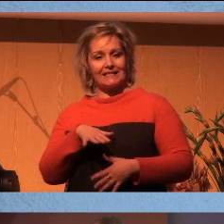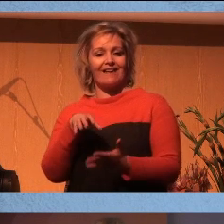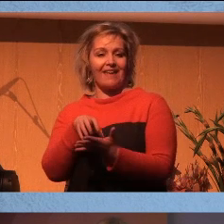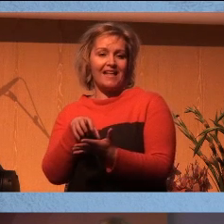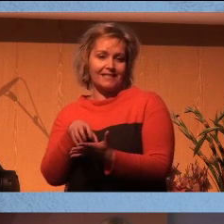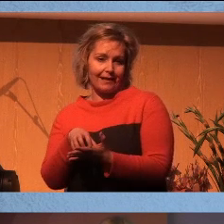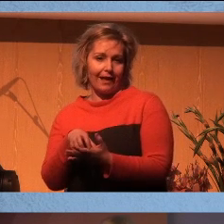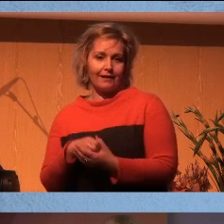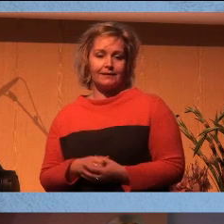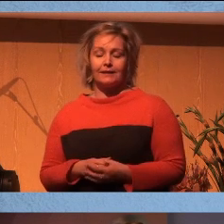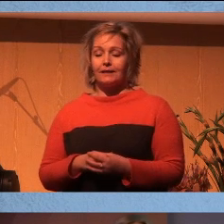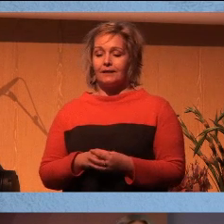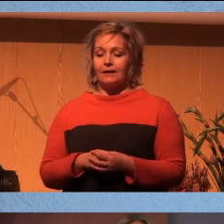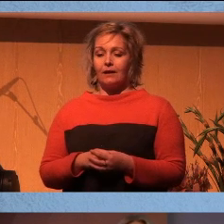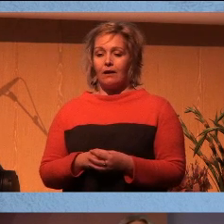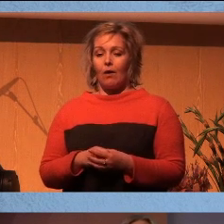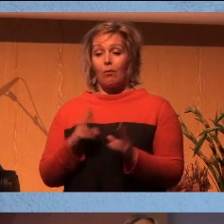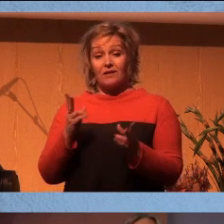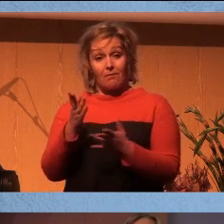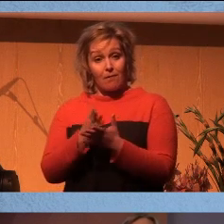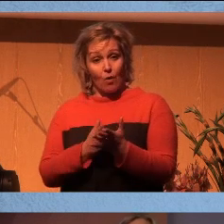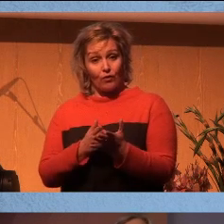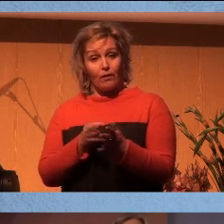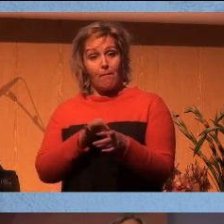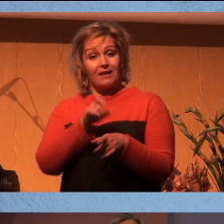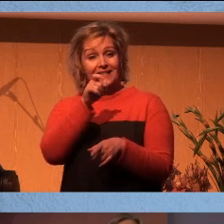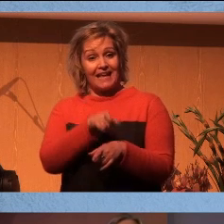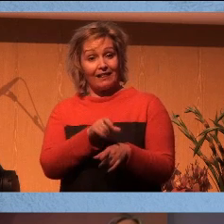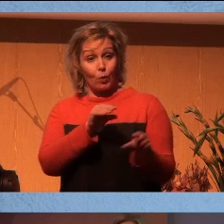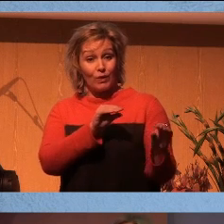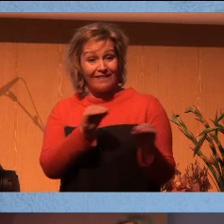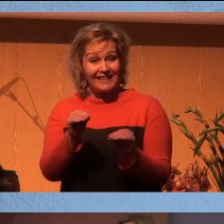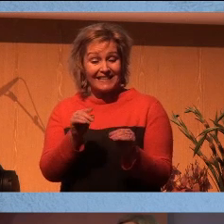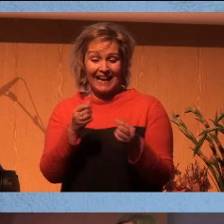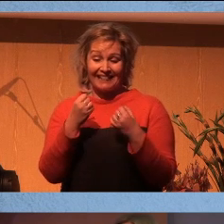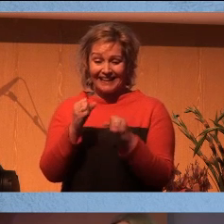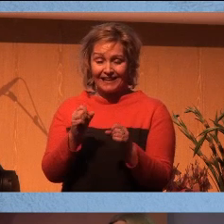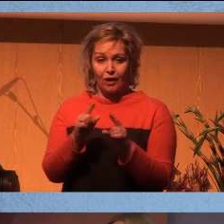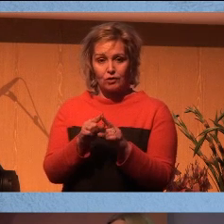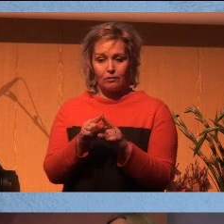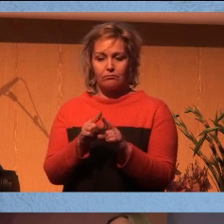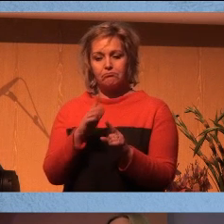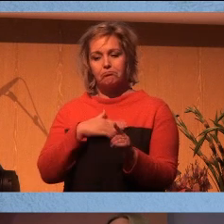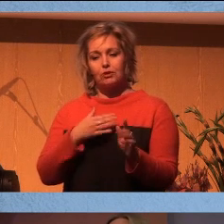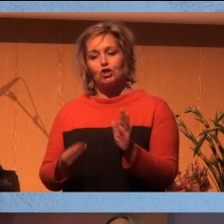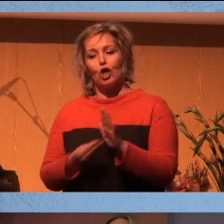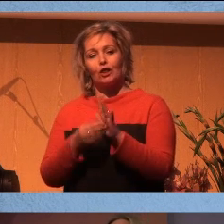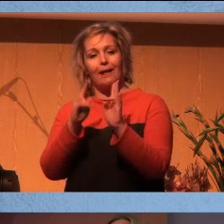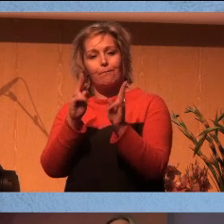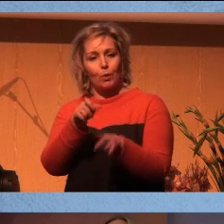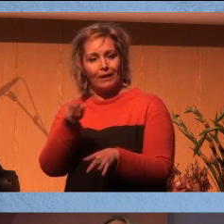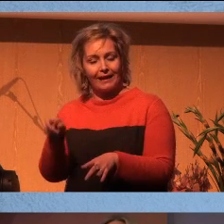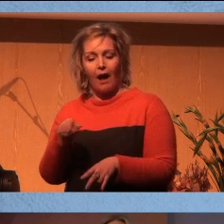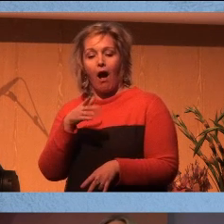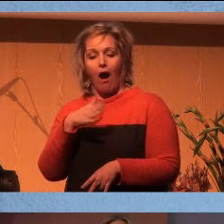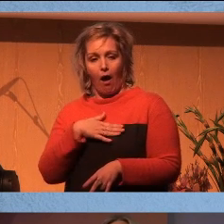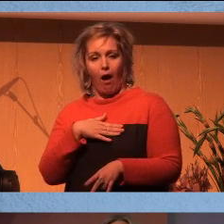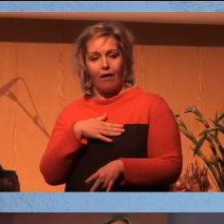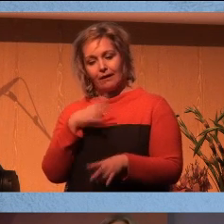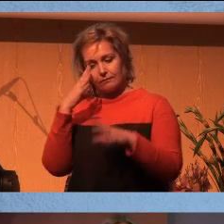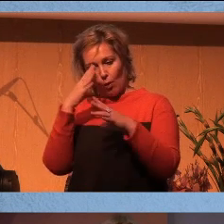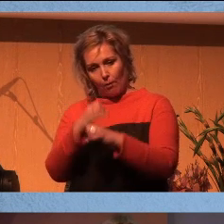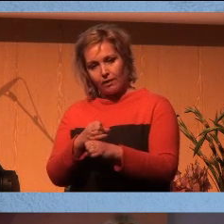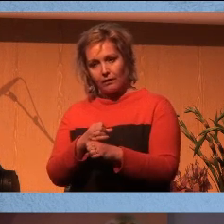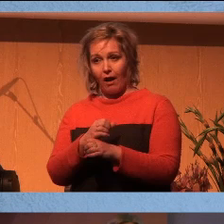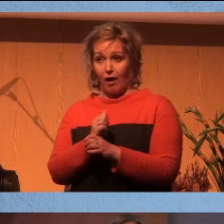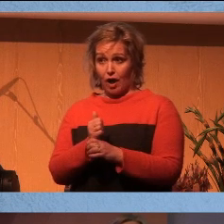helsevesenet. Og på samme måte så har pasientundervisning eller tiltak som har til hensikt å støtte brukere har vært opptatt